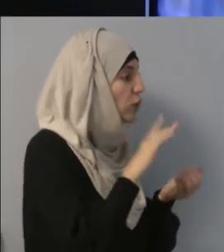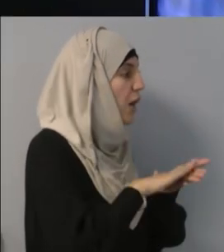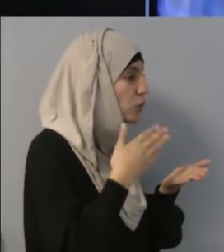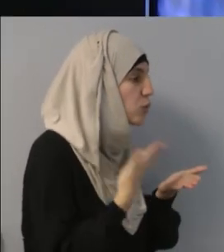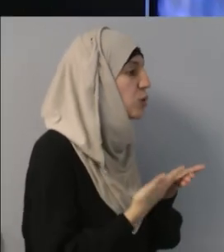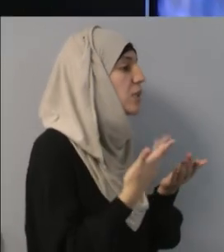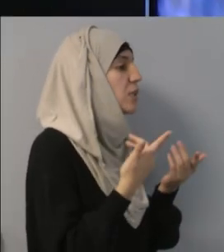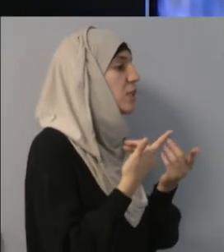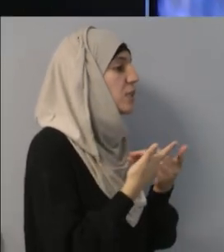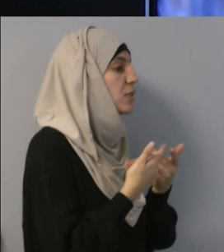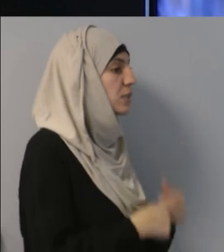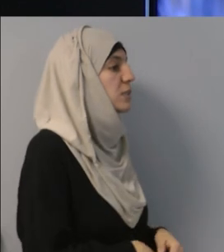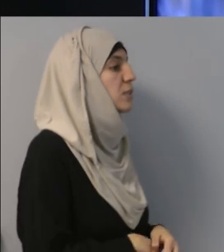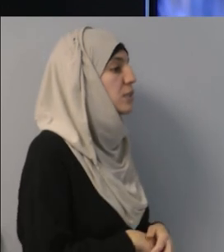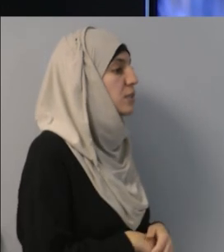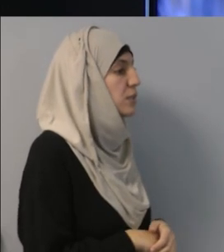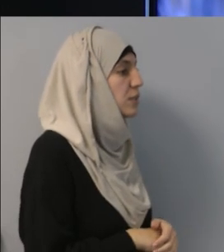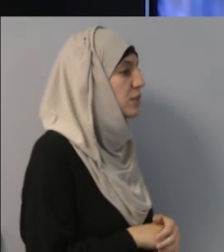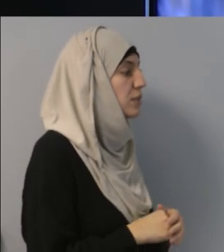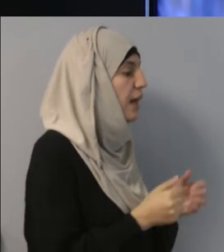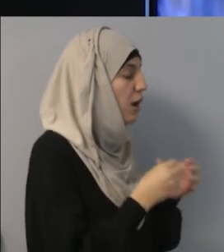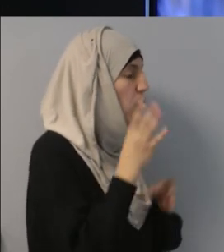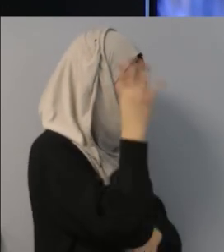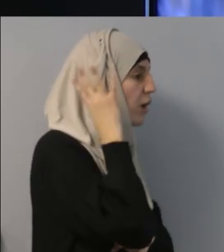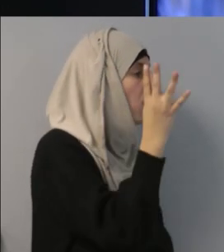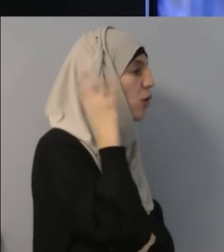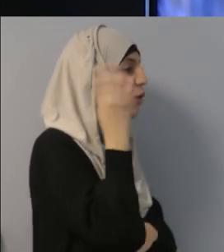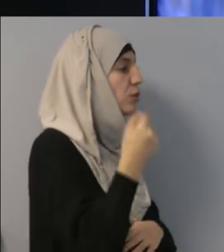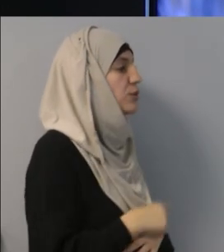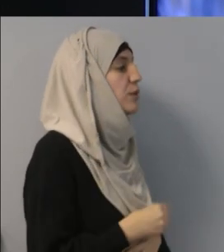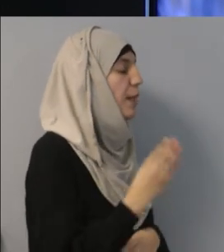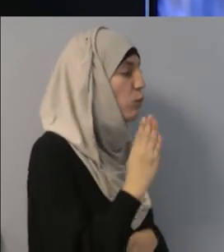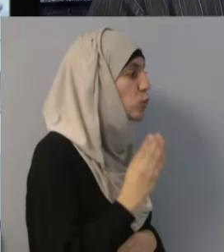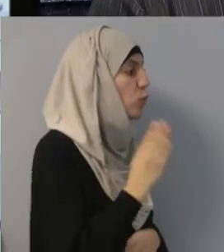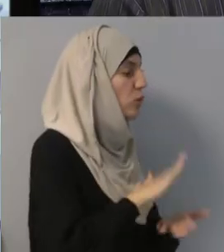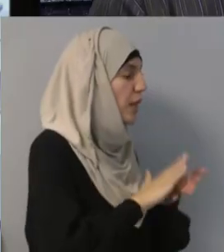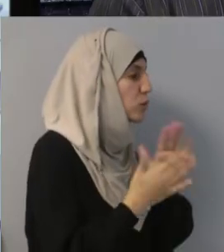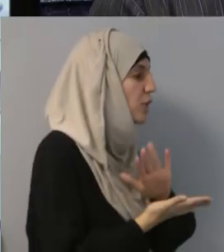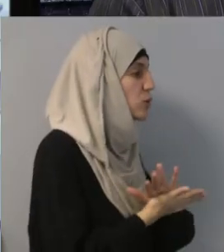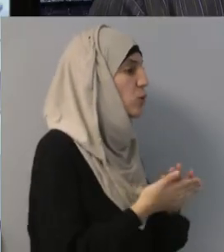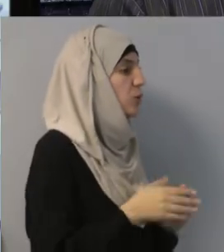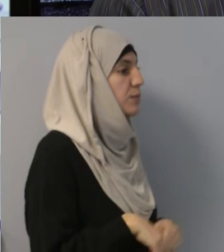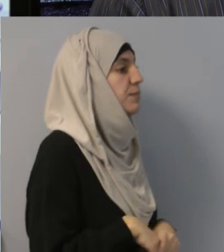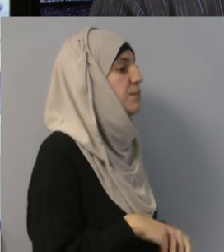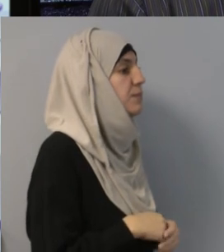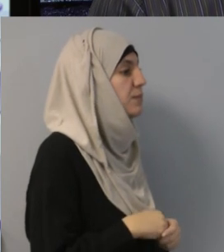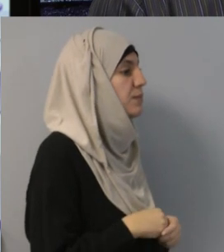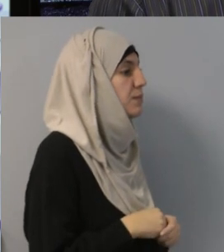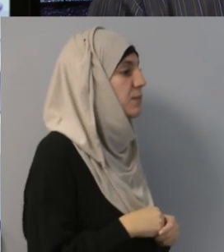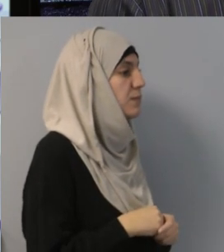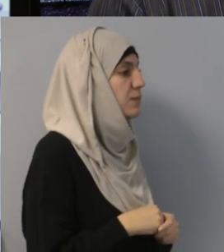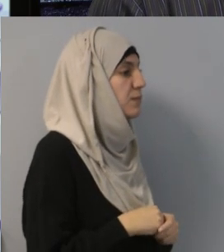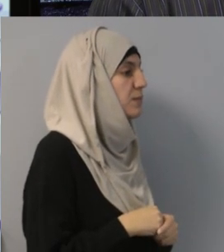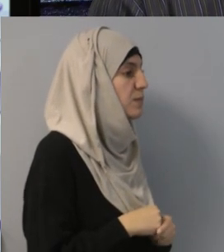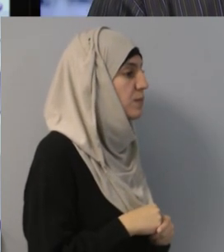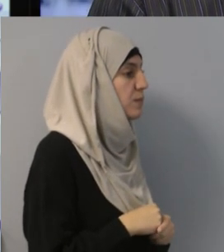pour traduire, quelle que soit la conférence, enfin, les besoins de l'association. D'accord. Parce que c'est une nécessité. C'est une